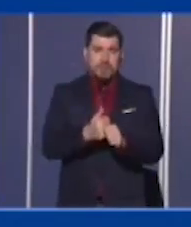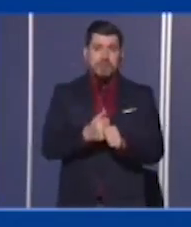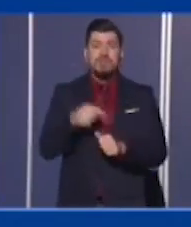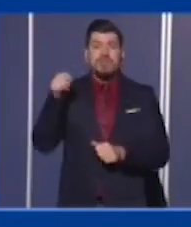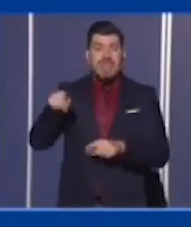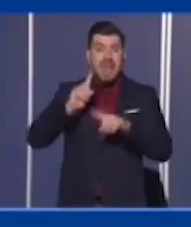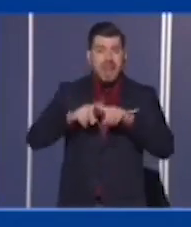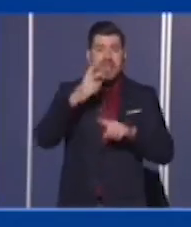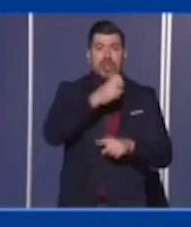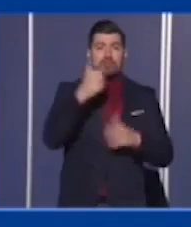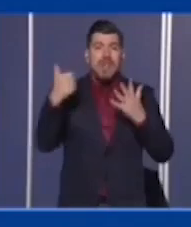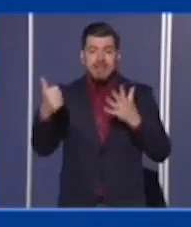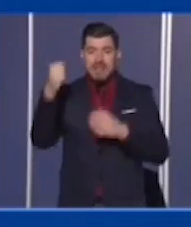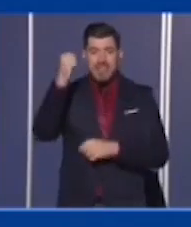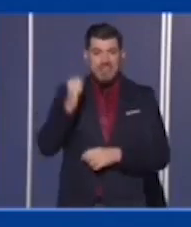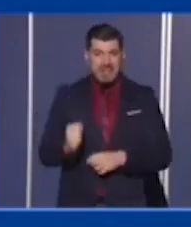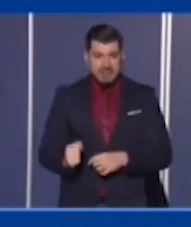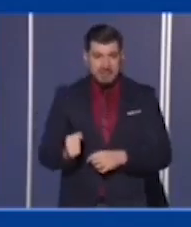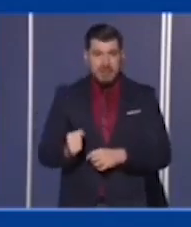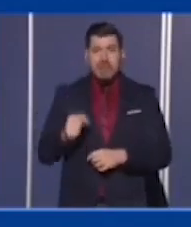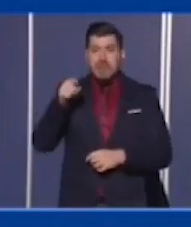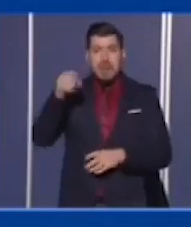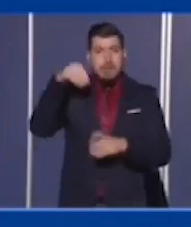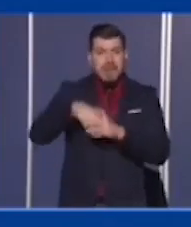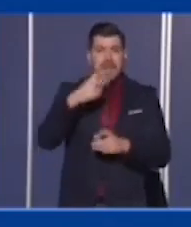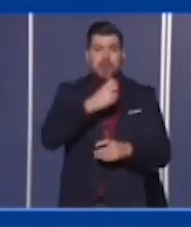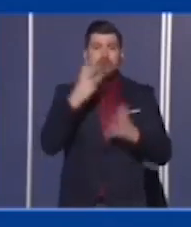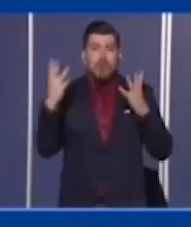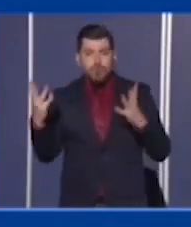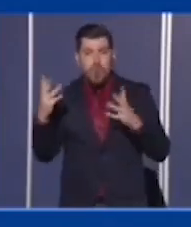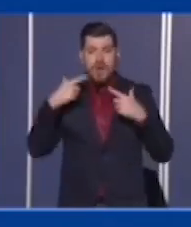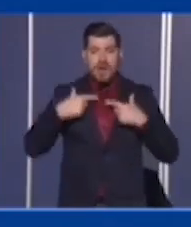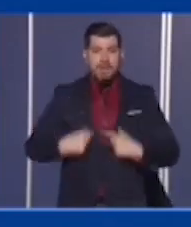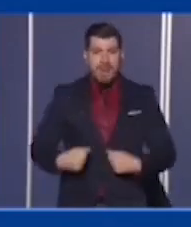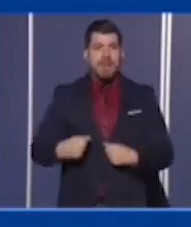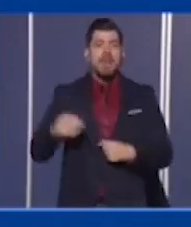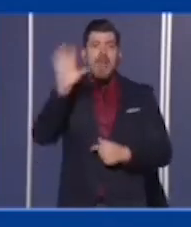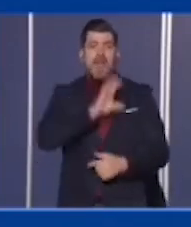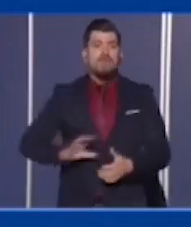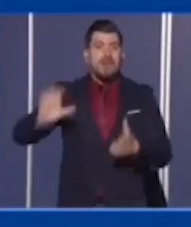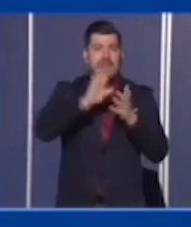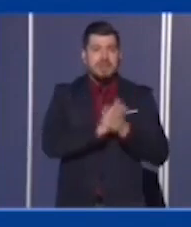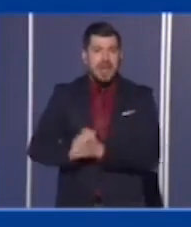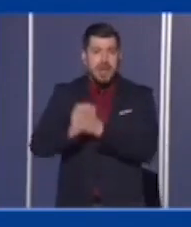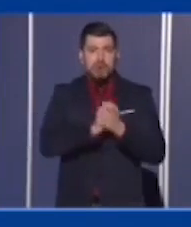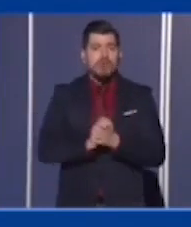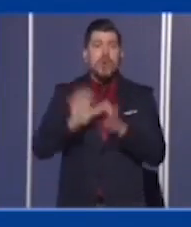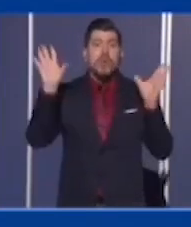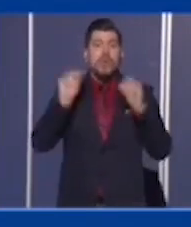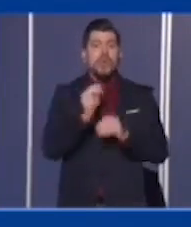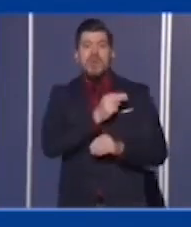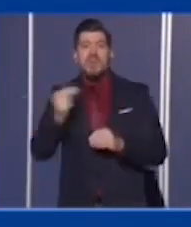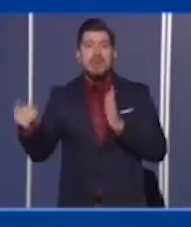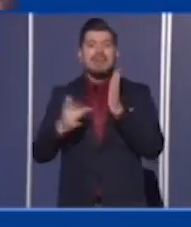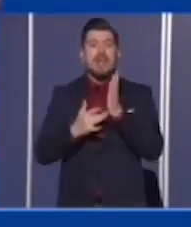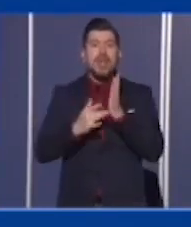θέση ανάμεσα στα 28 κράτη-μέλη της Ευρωπαϊκής Ένωσης ως προς την ψηφιακή σύγκληση. Και αυτό η